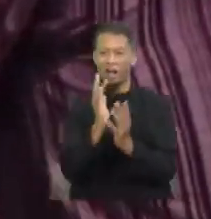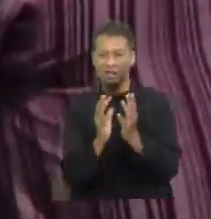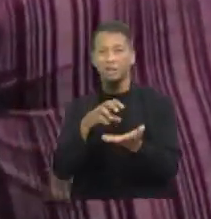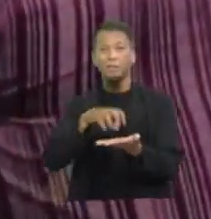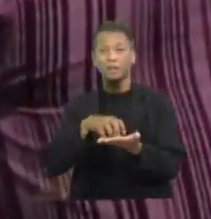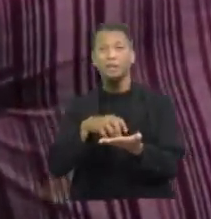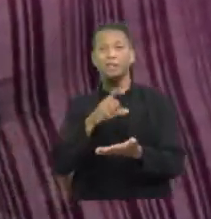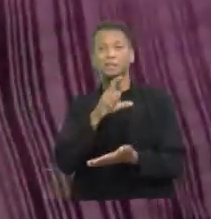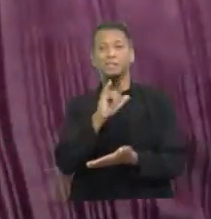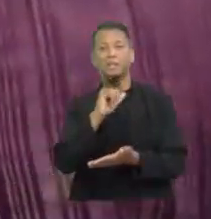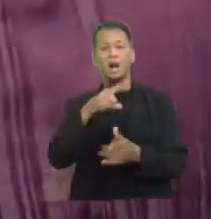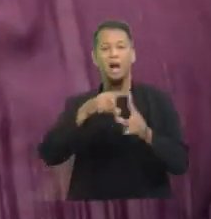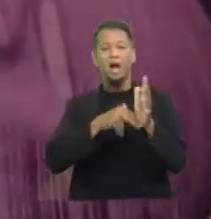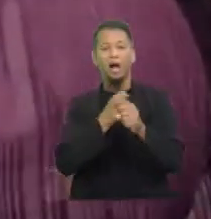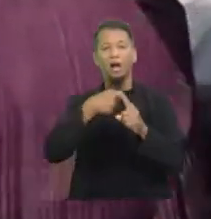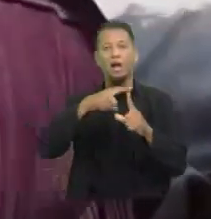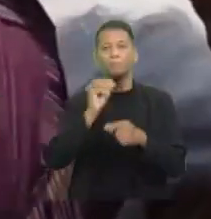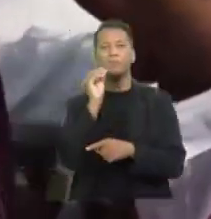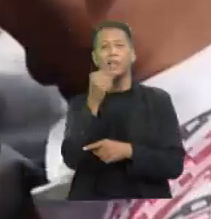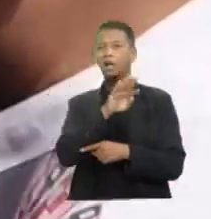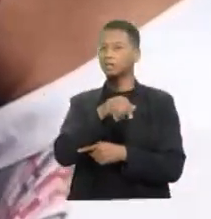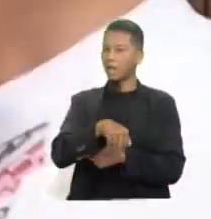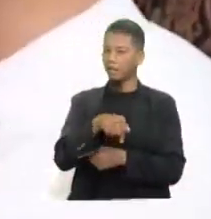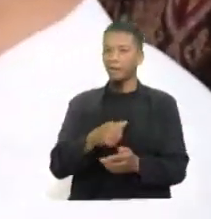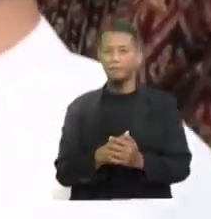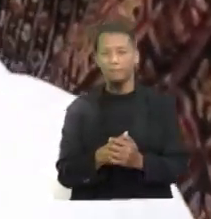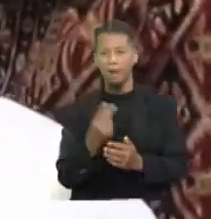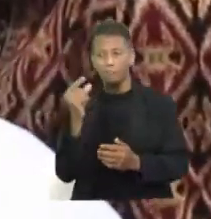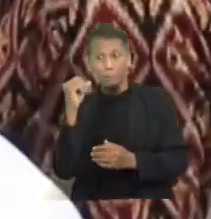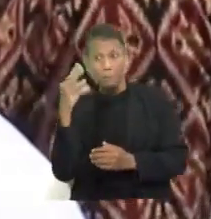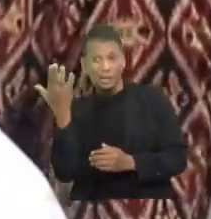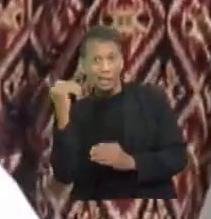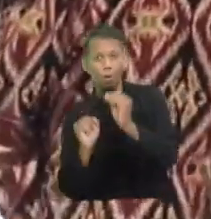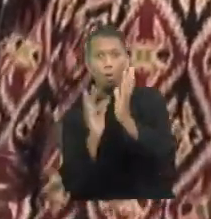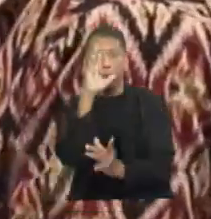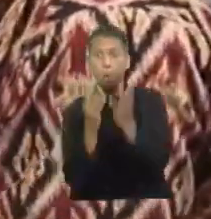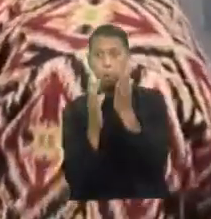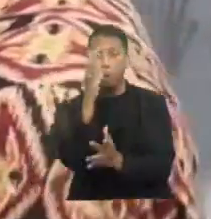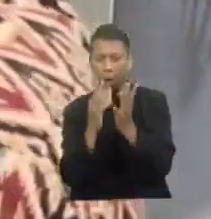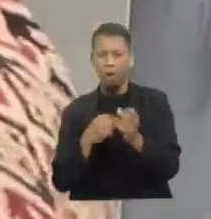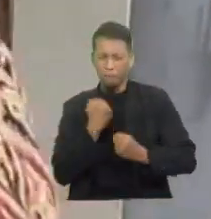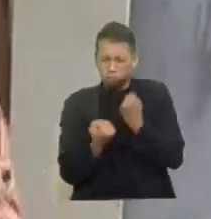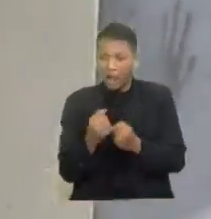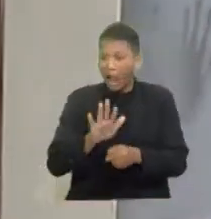Saat api berkobar Rabu dini hari, korban berusaha menyelamatkan anaknya yang berusia 6 tahun.